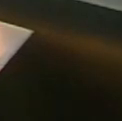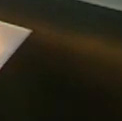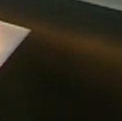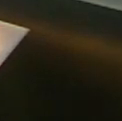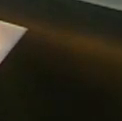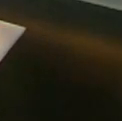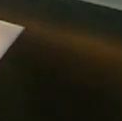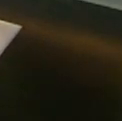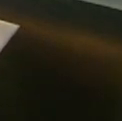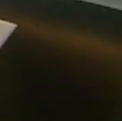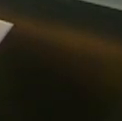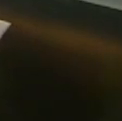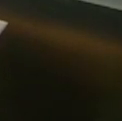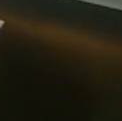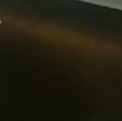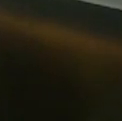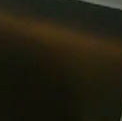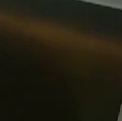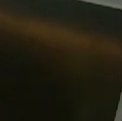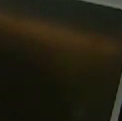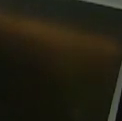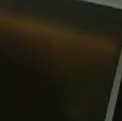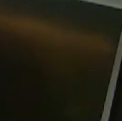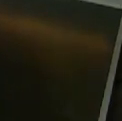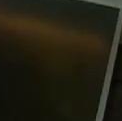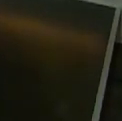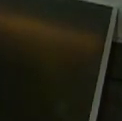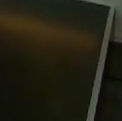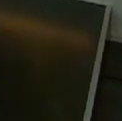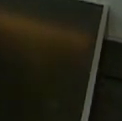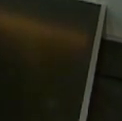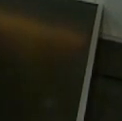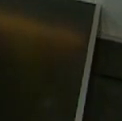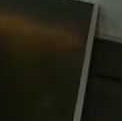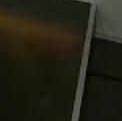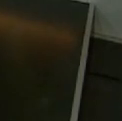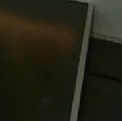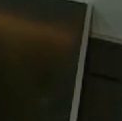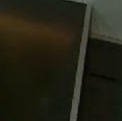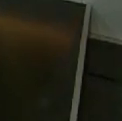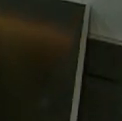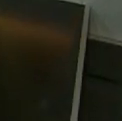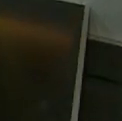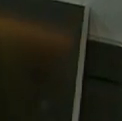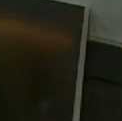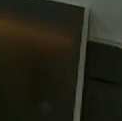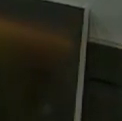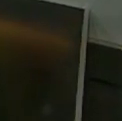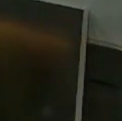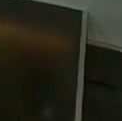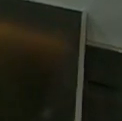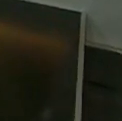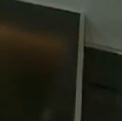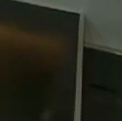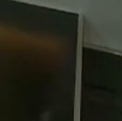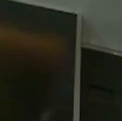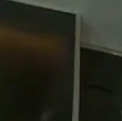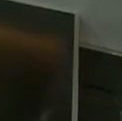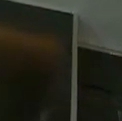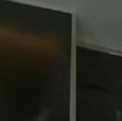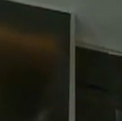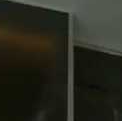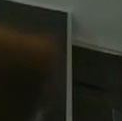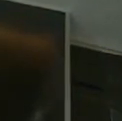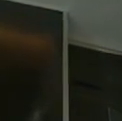calon bebas bagi p075 bagan Datuk Jadi bagaimana teka-teki yang akan